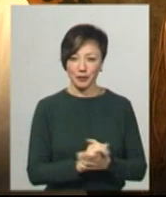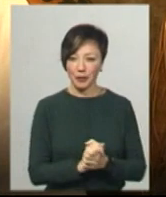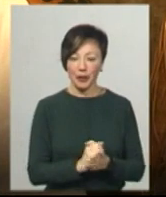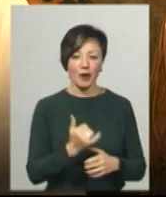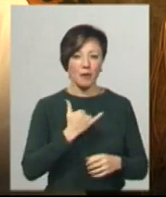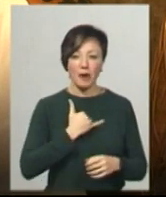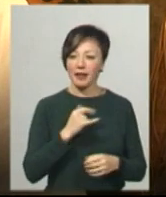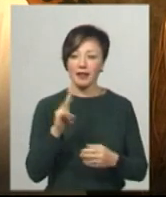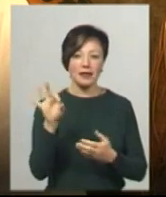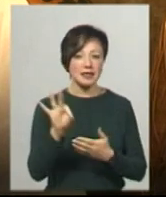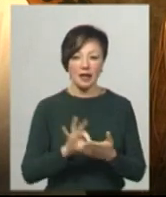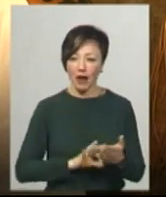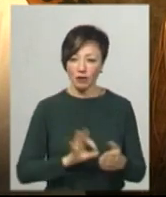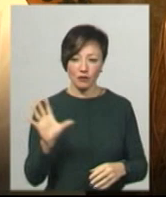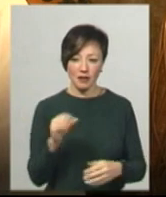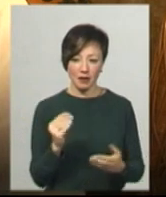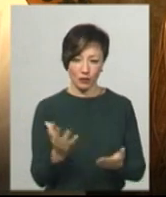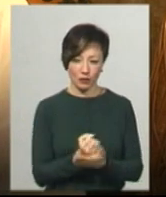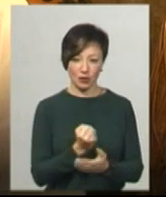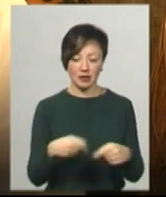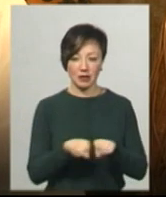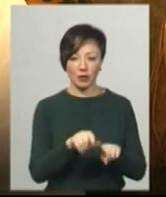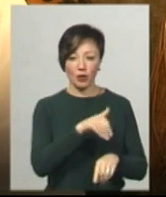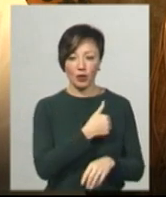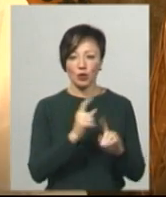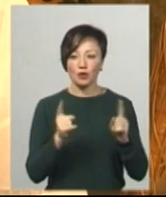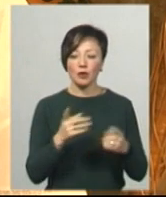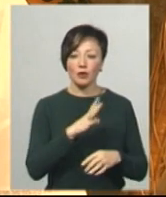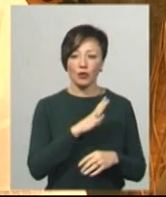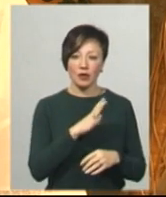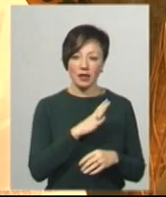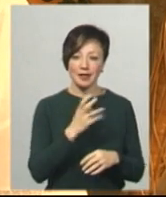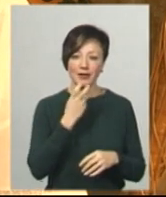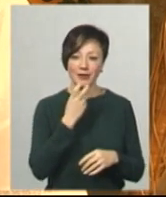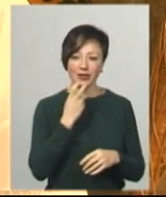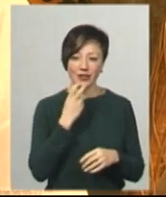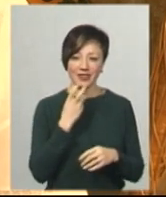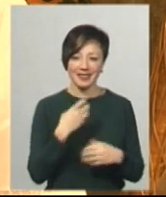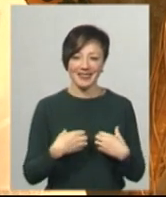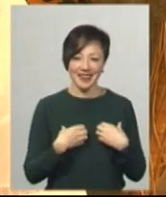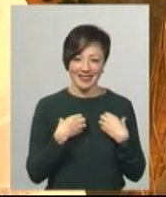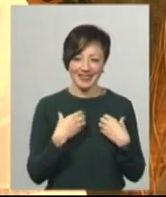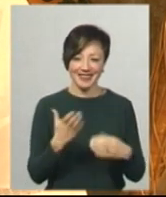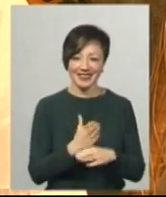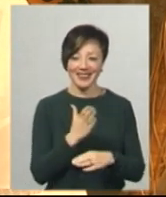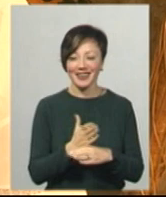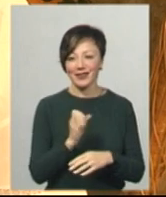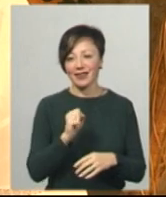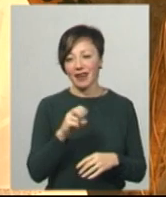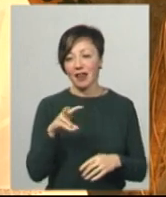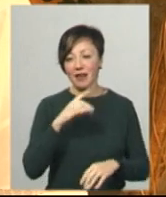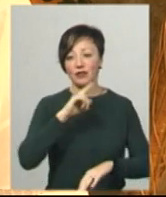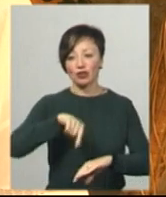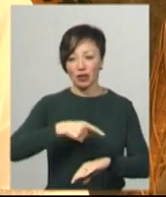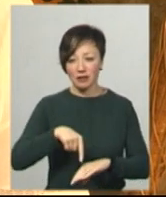також не одразу все вийшло, так як би хотілося. Дуже були такі смішні, страшні вироби. Але з